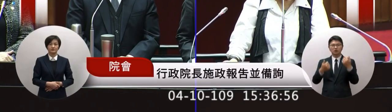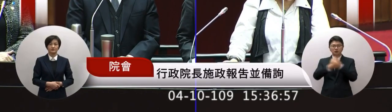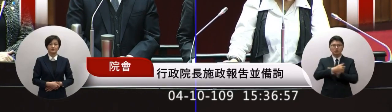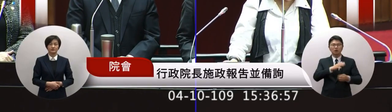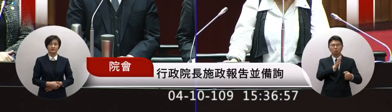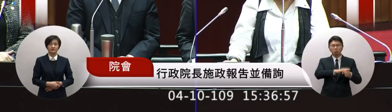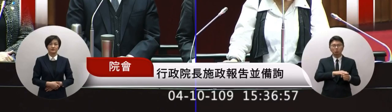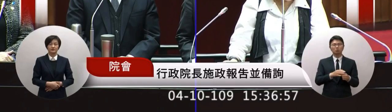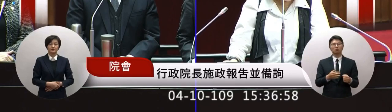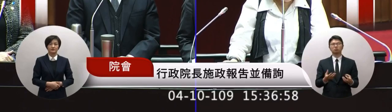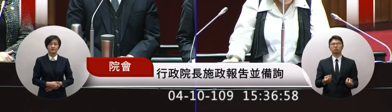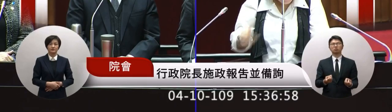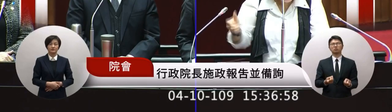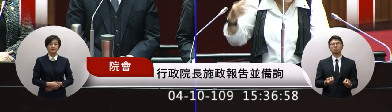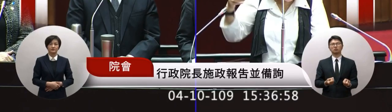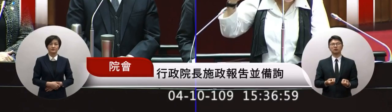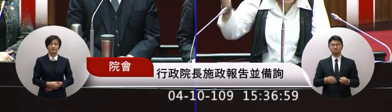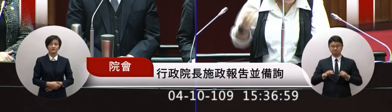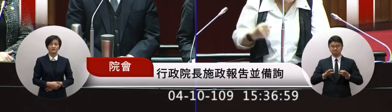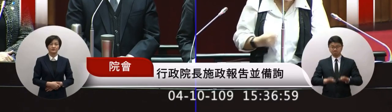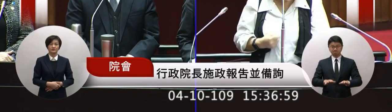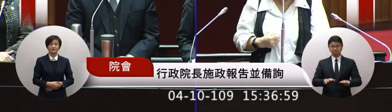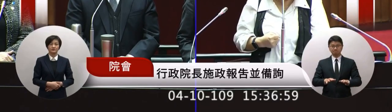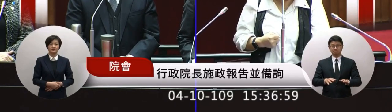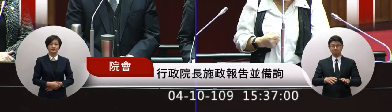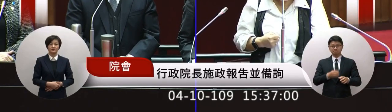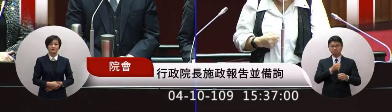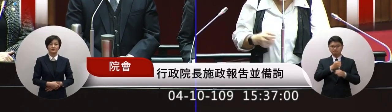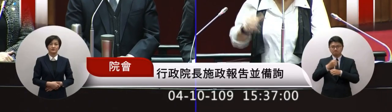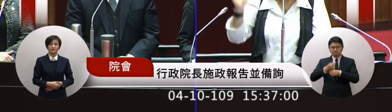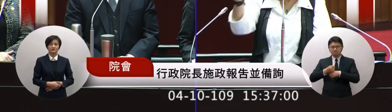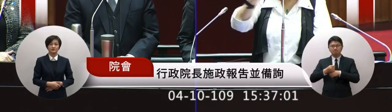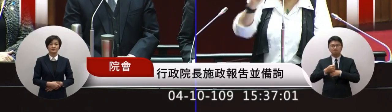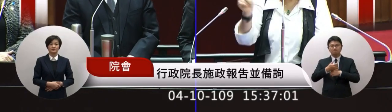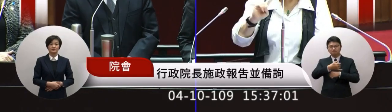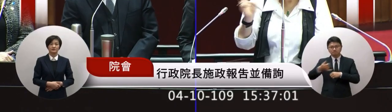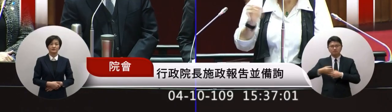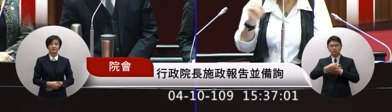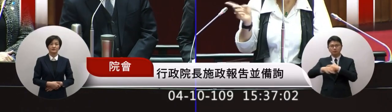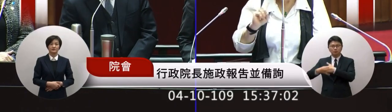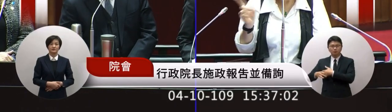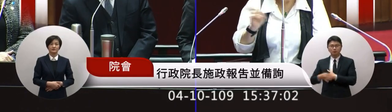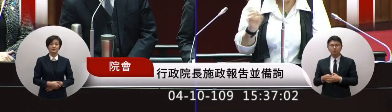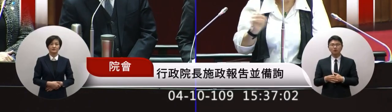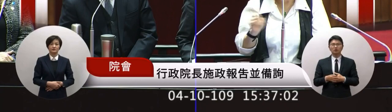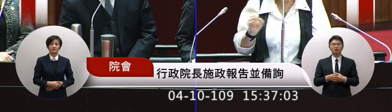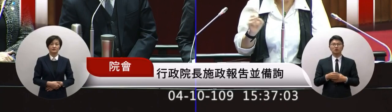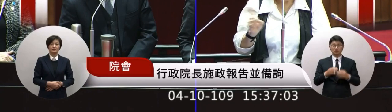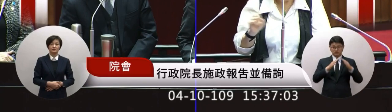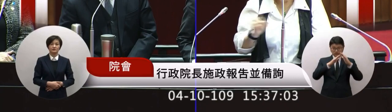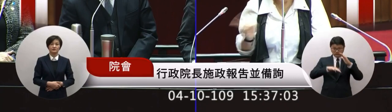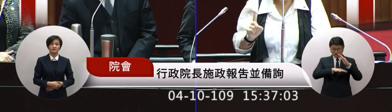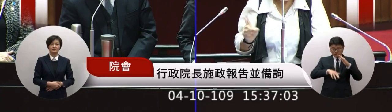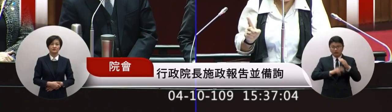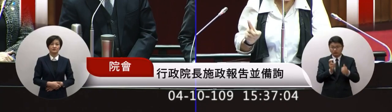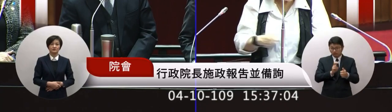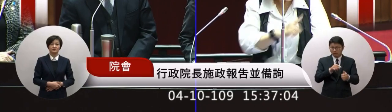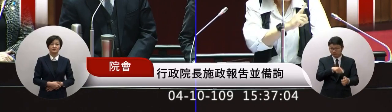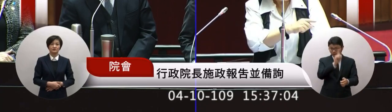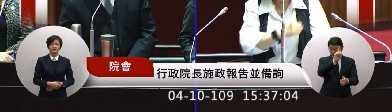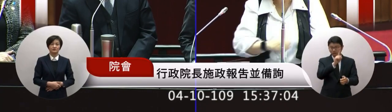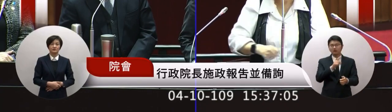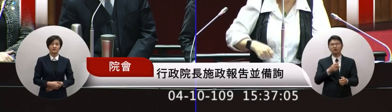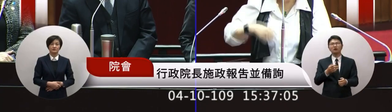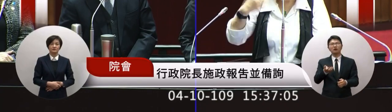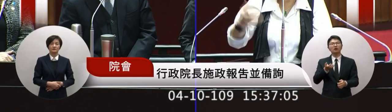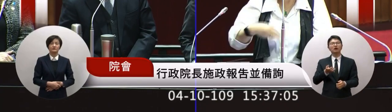到现在的缺工的问题哈，不是只有我们刚刚在讲的家庭而已哈。刚刚